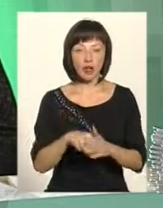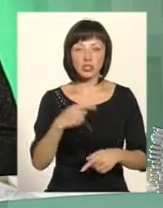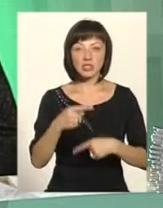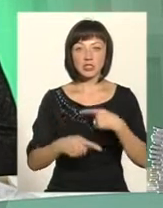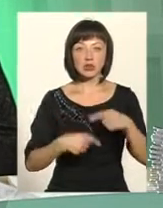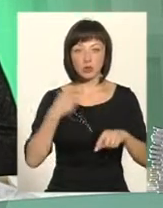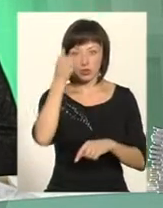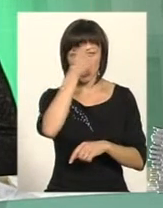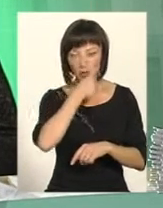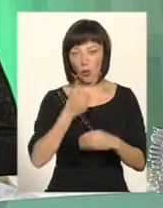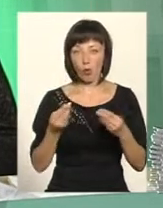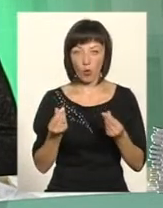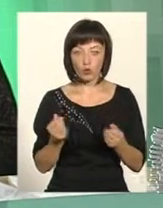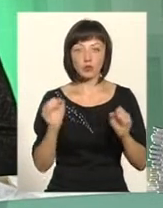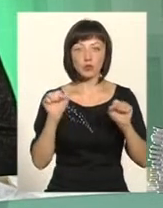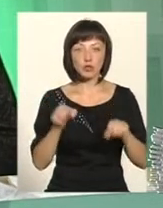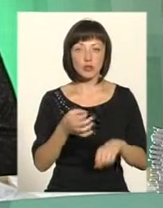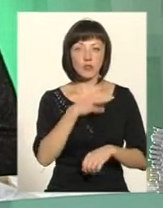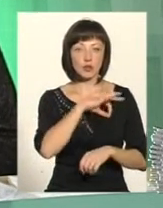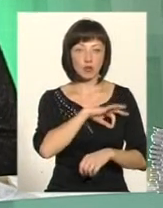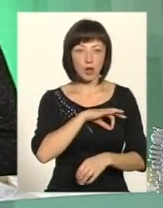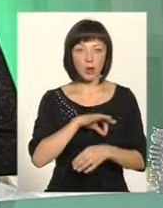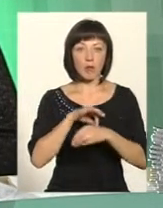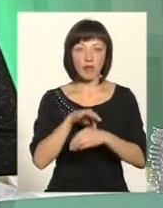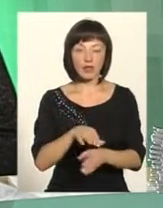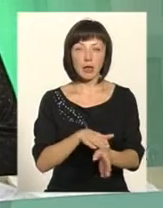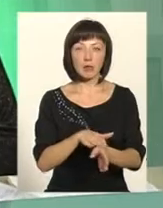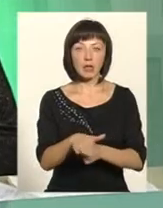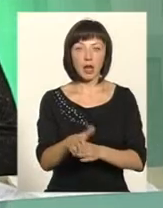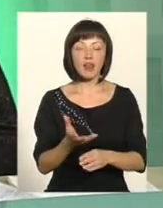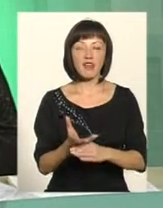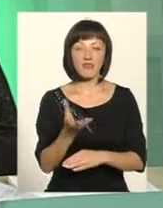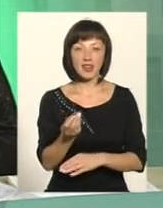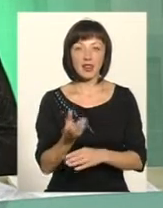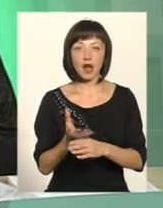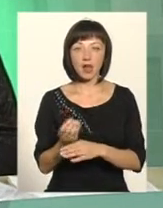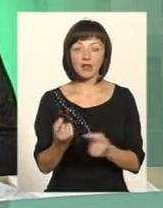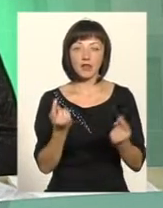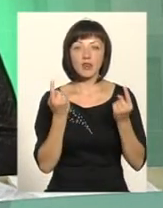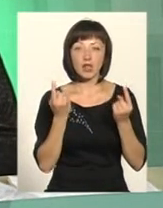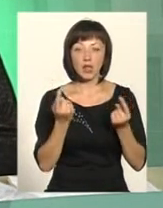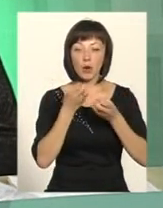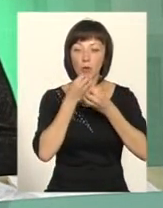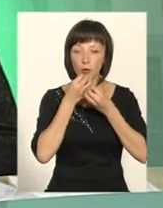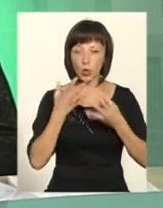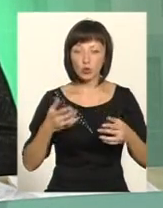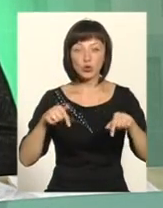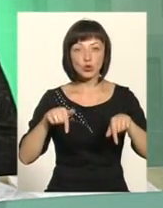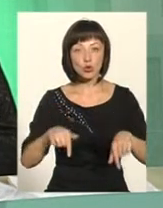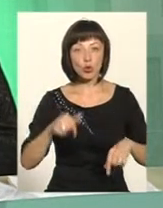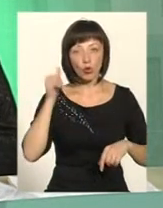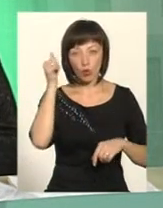кошти можемо використовувати для проведення капітальних видатків. Це є великий плюс, це з цього року, це